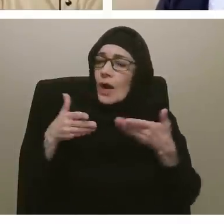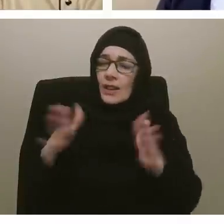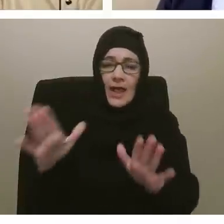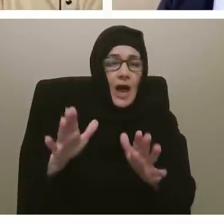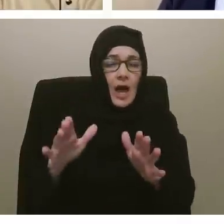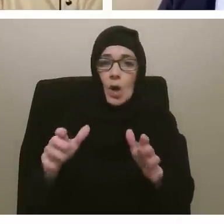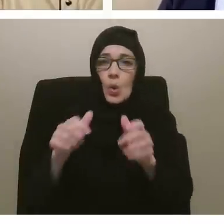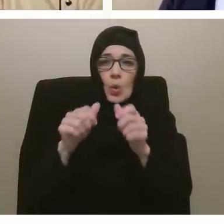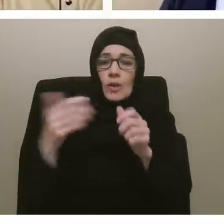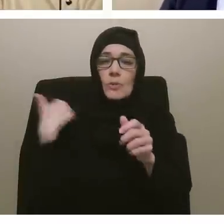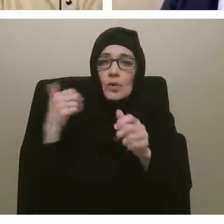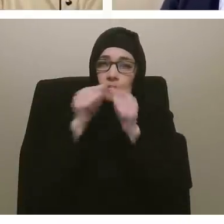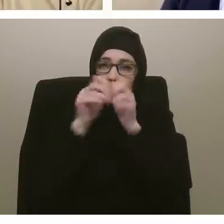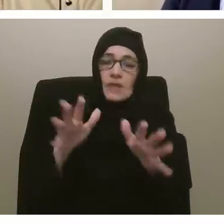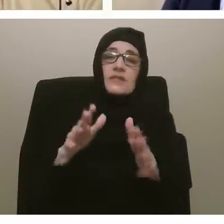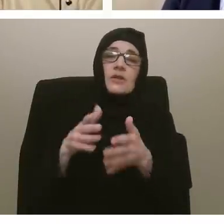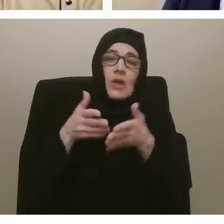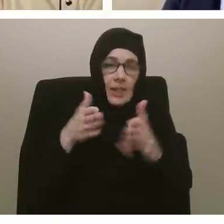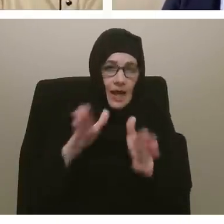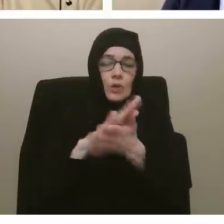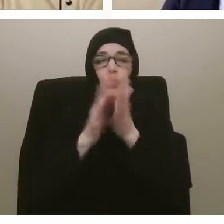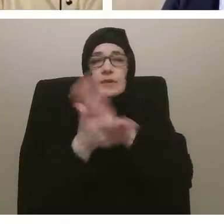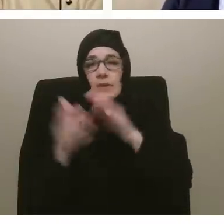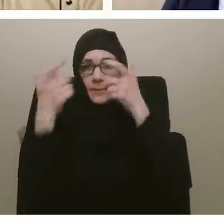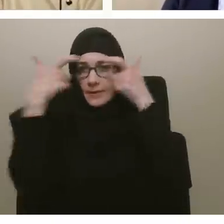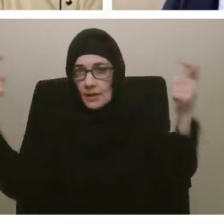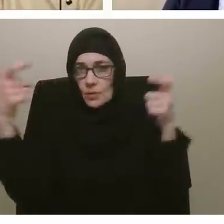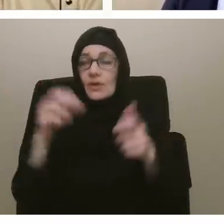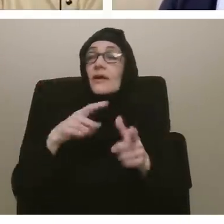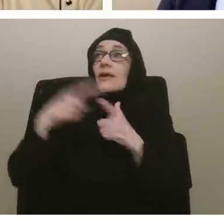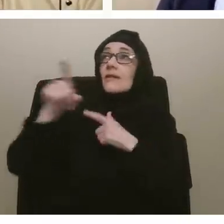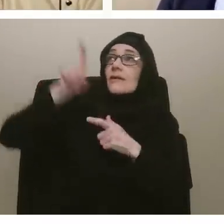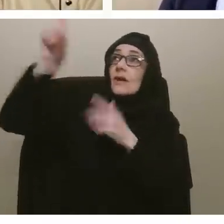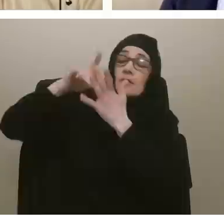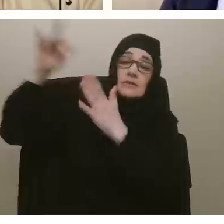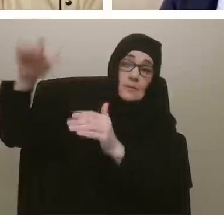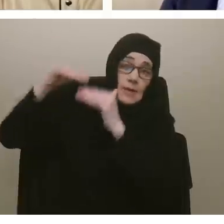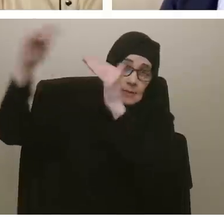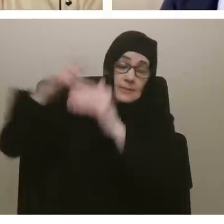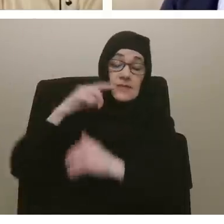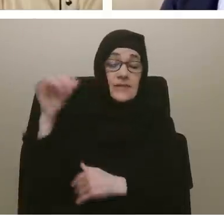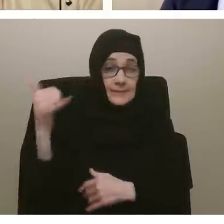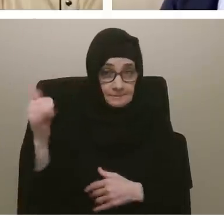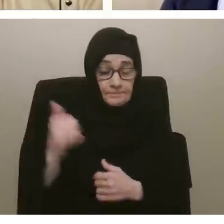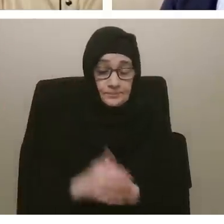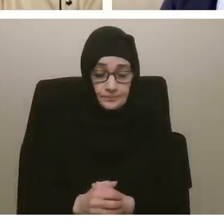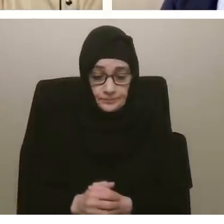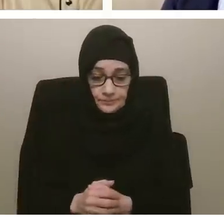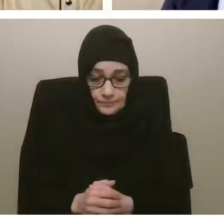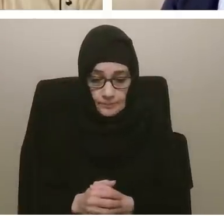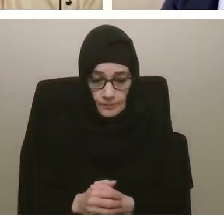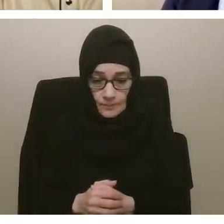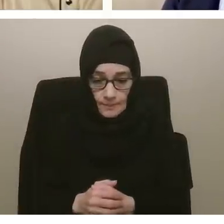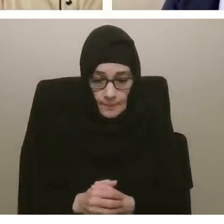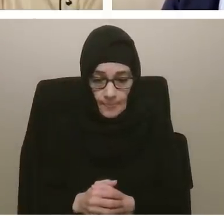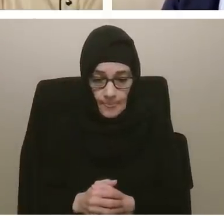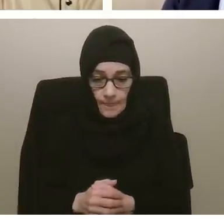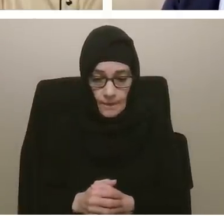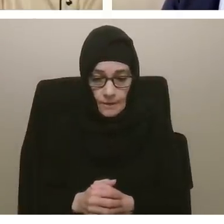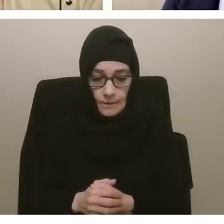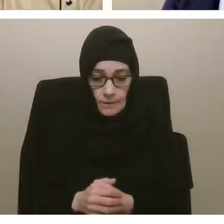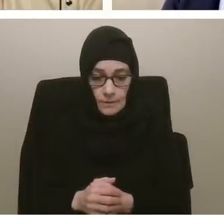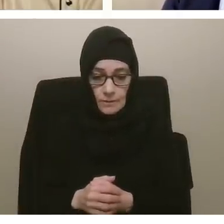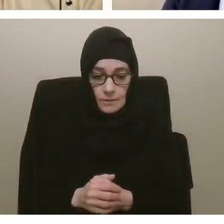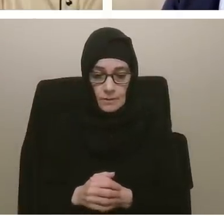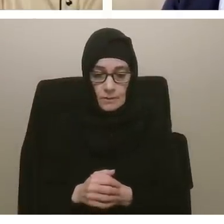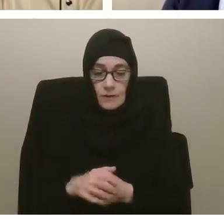you of those that are arrogant. And then Allah subhanahu wa ta'ala says, وَأَمَّا السَّائِلَ فَلَا تَنْهَرْ وَأَمَّا بِنِعْمَةِ رَبِّكَ فَحَدِّثْ. So